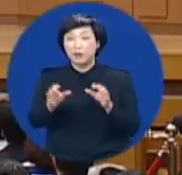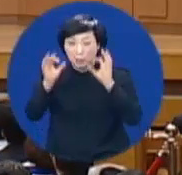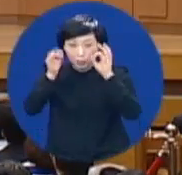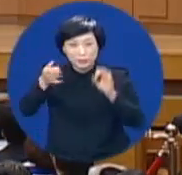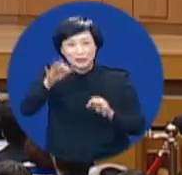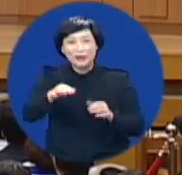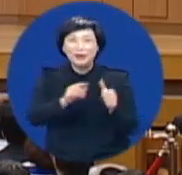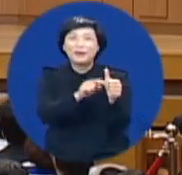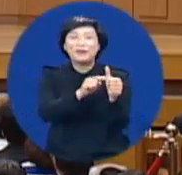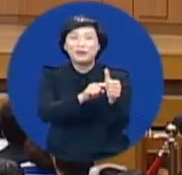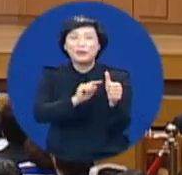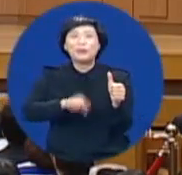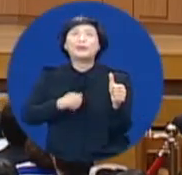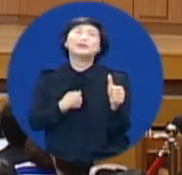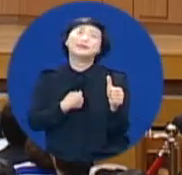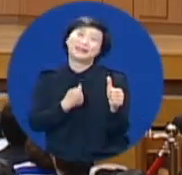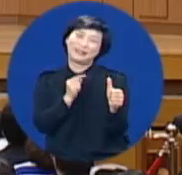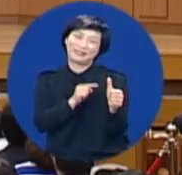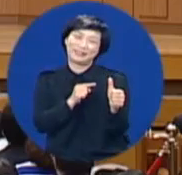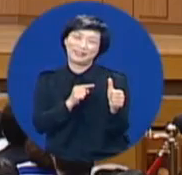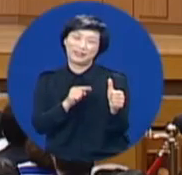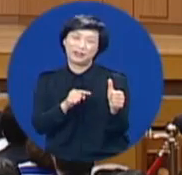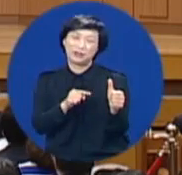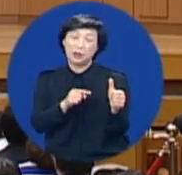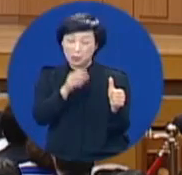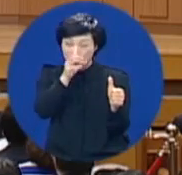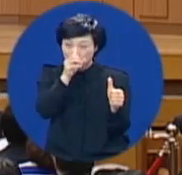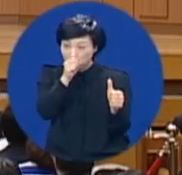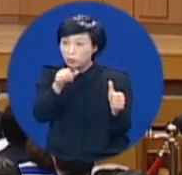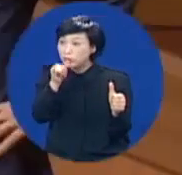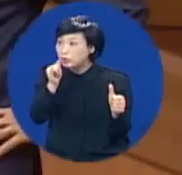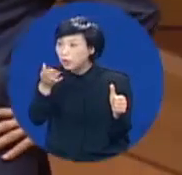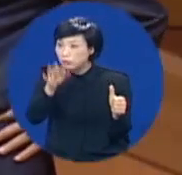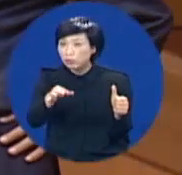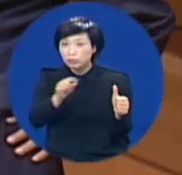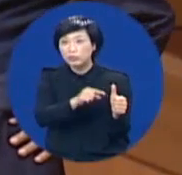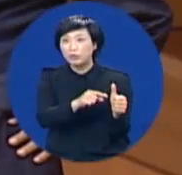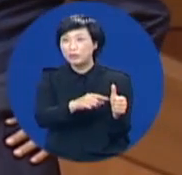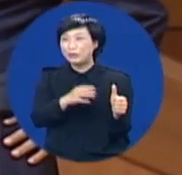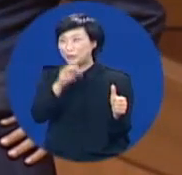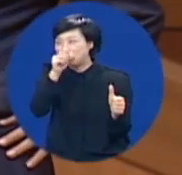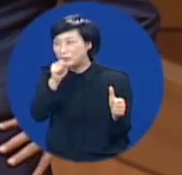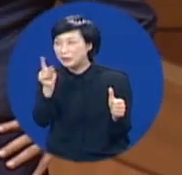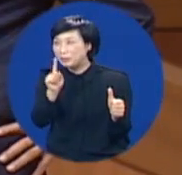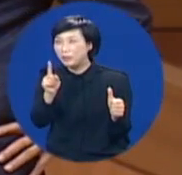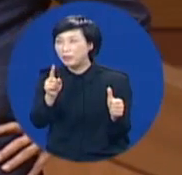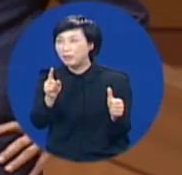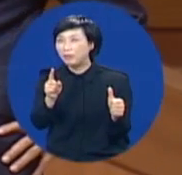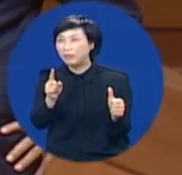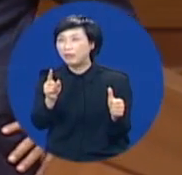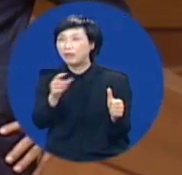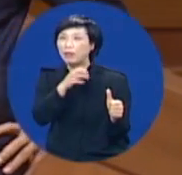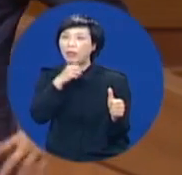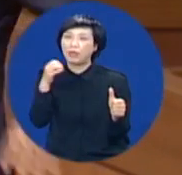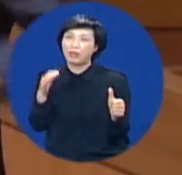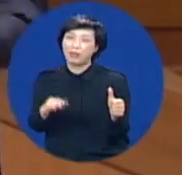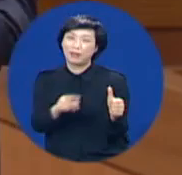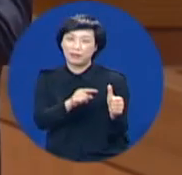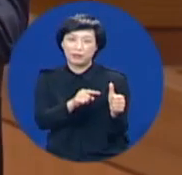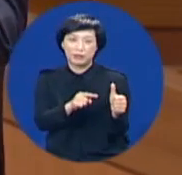혼자 아무리 좋은 게 있어도 좋다 모르다 재미가 없어요. 혼자 사는 게. 그래서